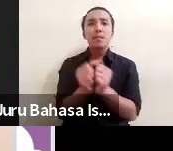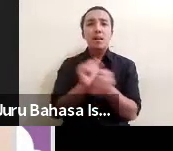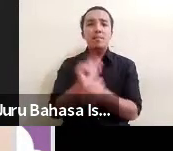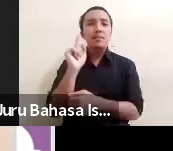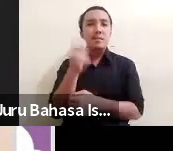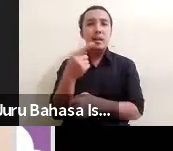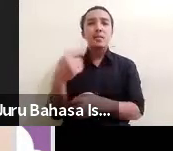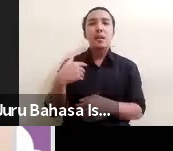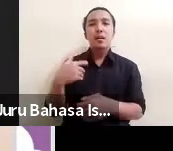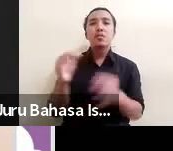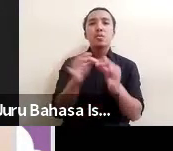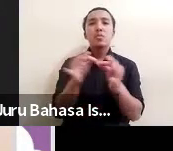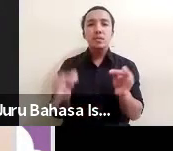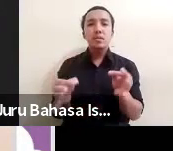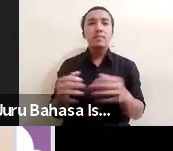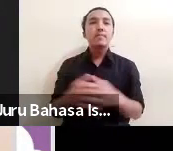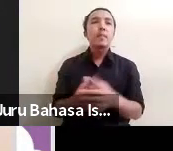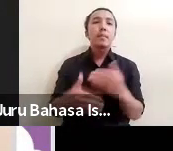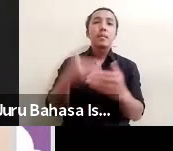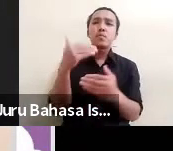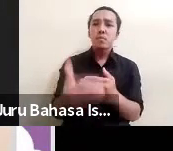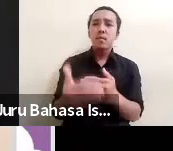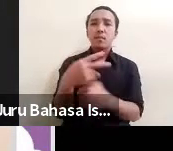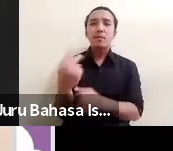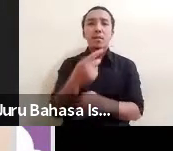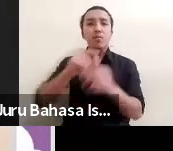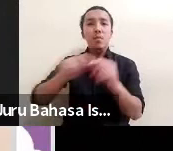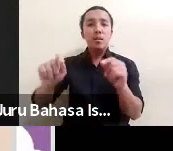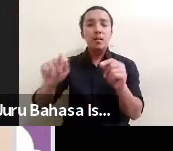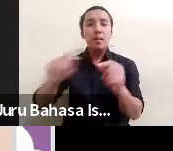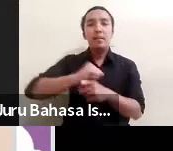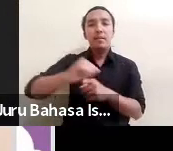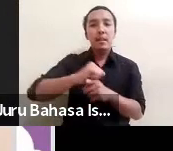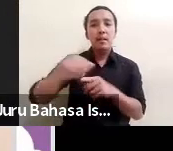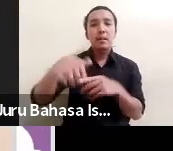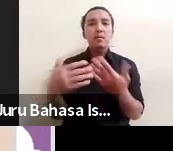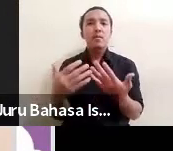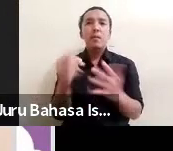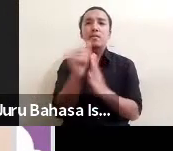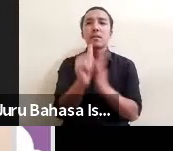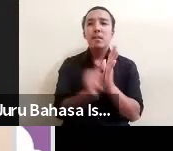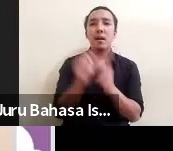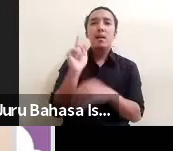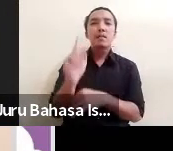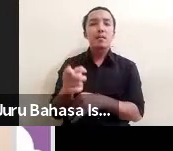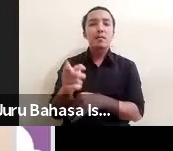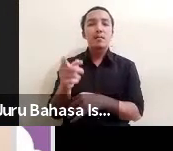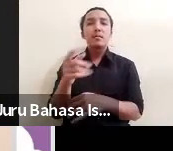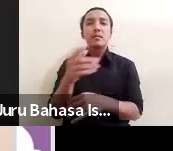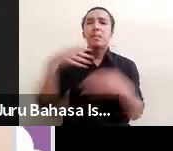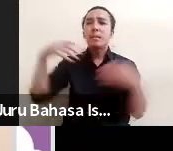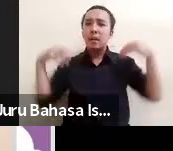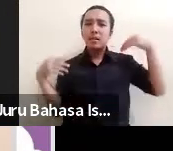Berikutnya, kita mengadakan pelatihan, mengadakan acara, ada yang disabilitas